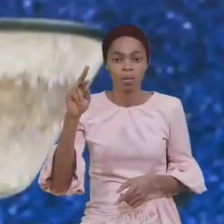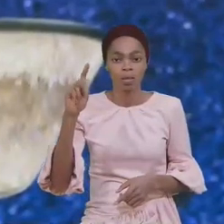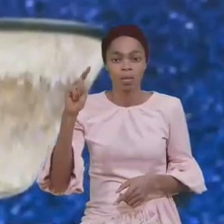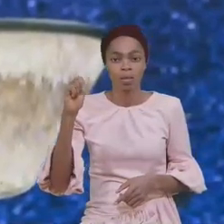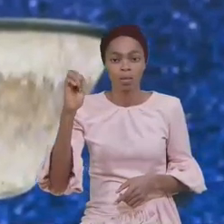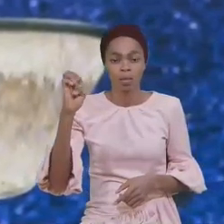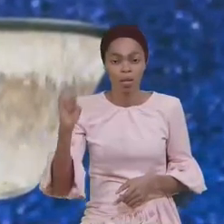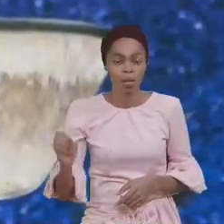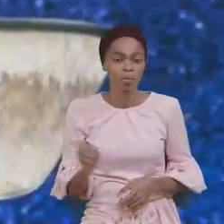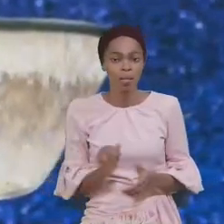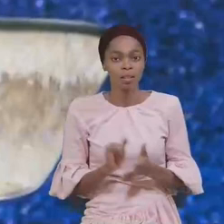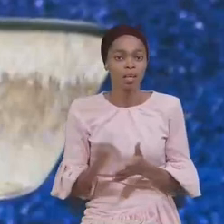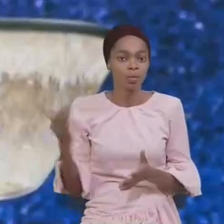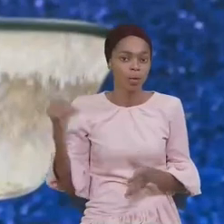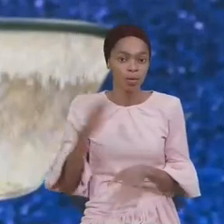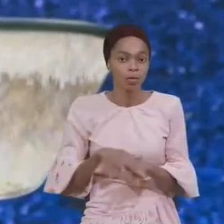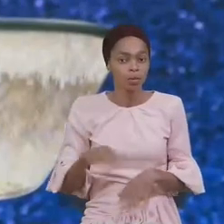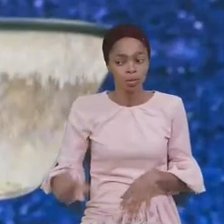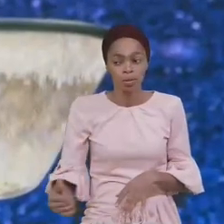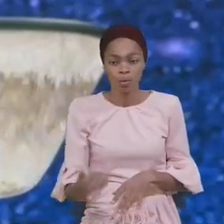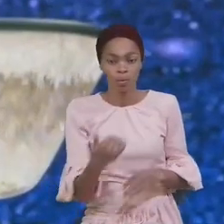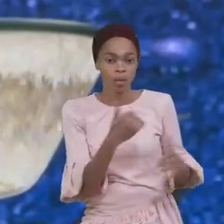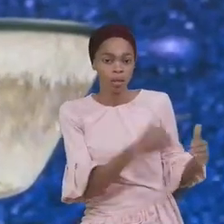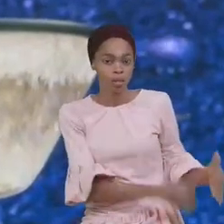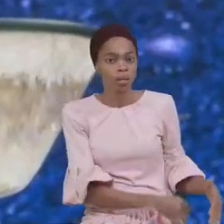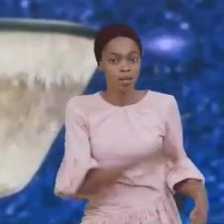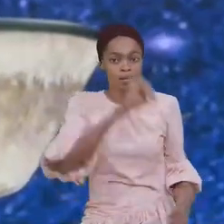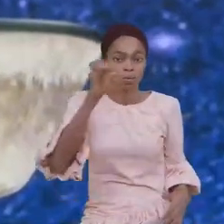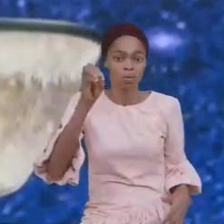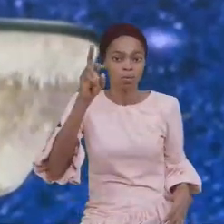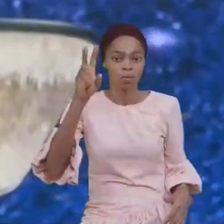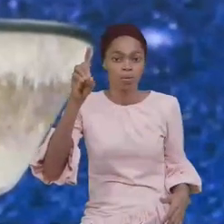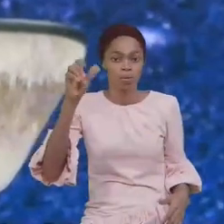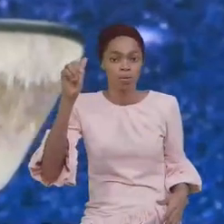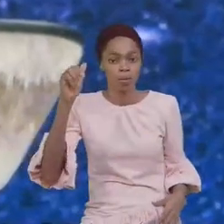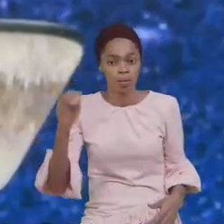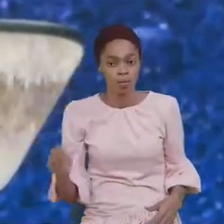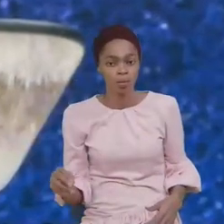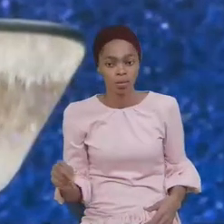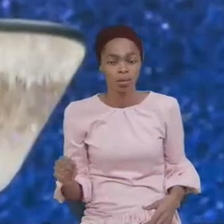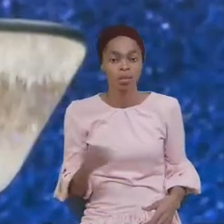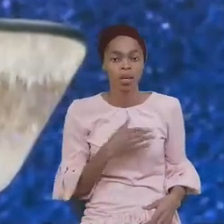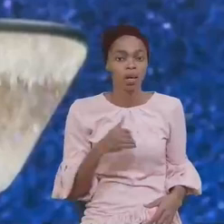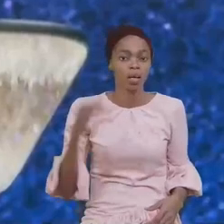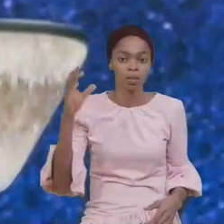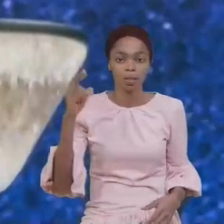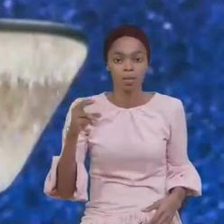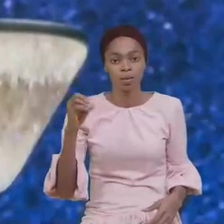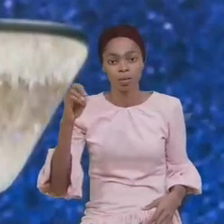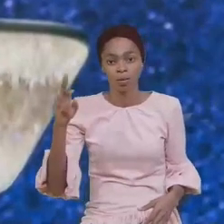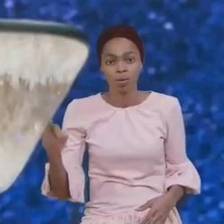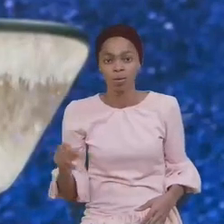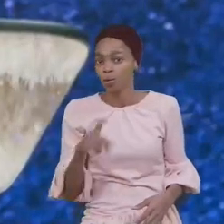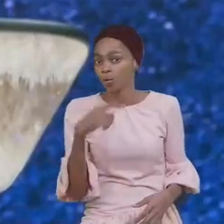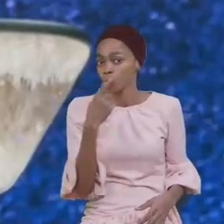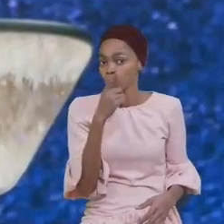au-delà du Jourdain, Sihon et Og, que vous avez